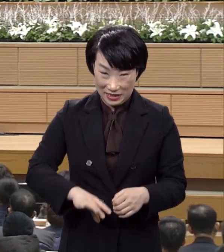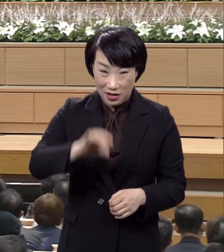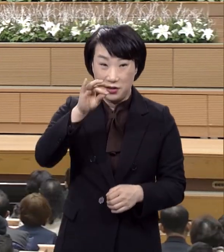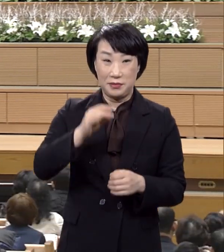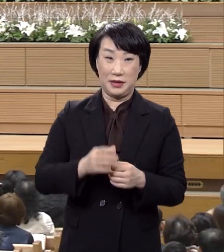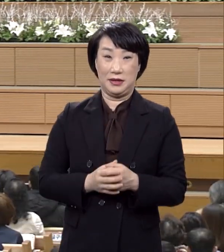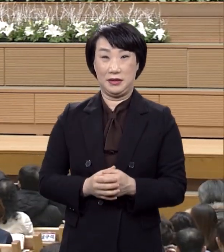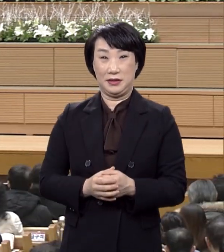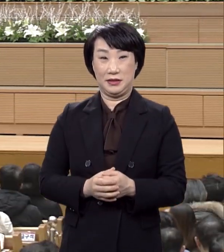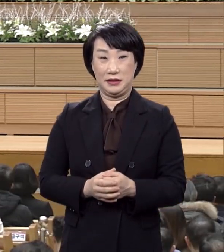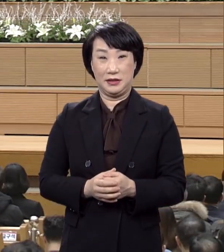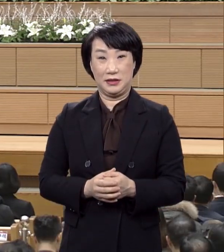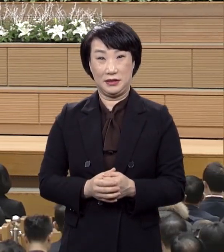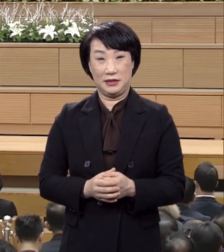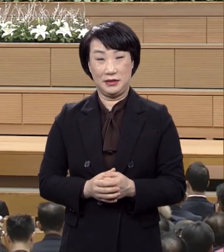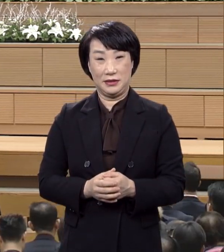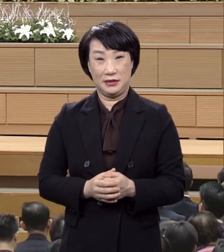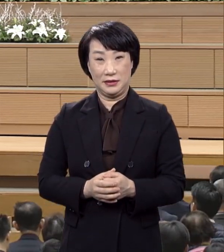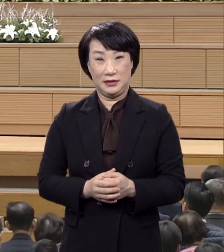처음에